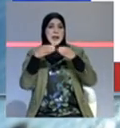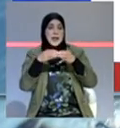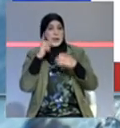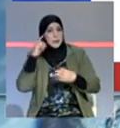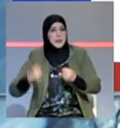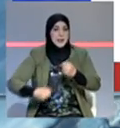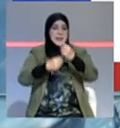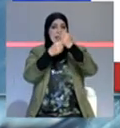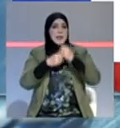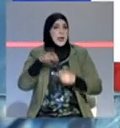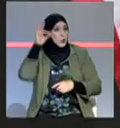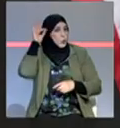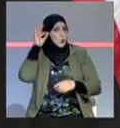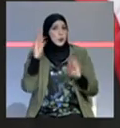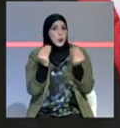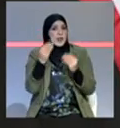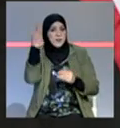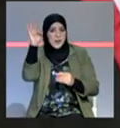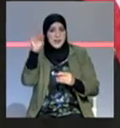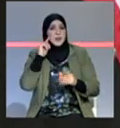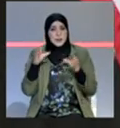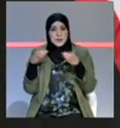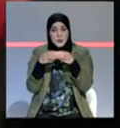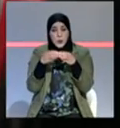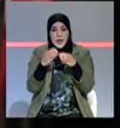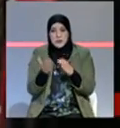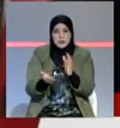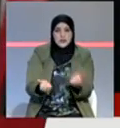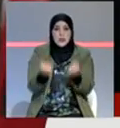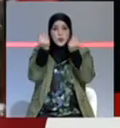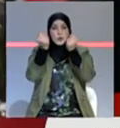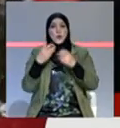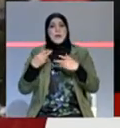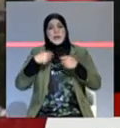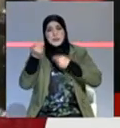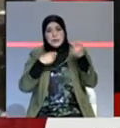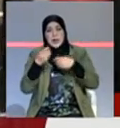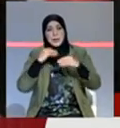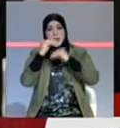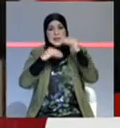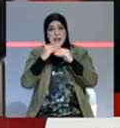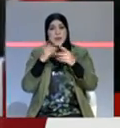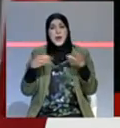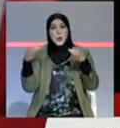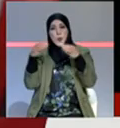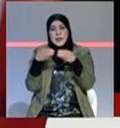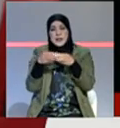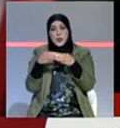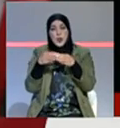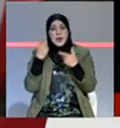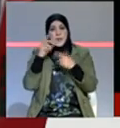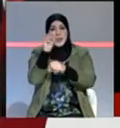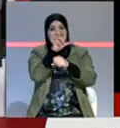تونس في فرنسا على غرار وكاله النهوض بالاستثمار الخارجي والديوان الوطني للسياحه والوكاله الوطنيه